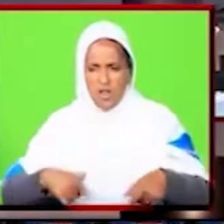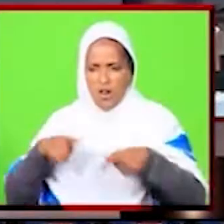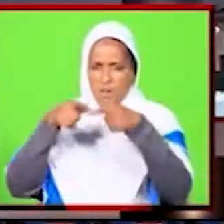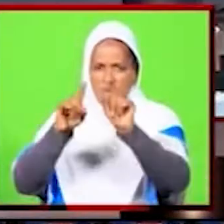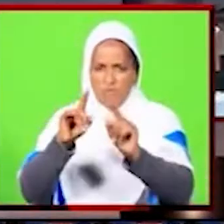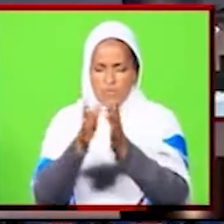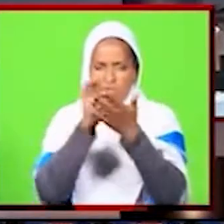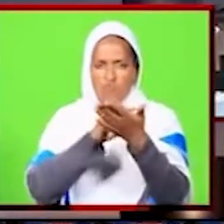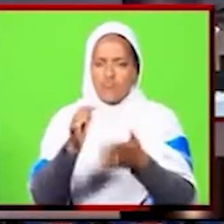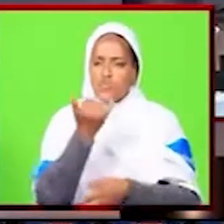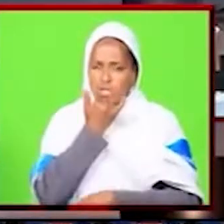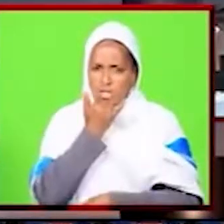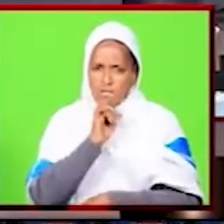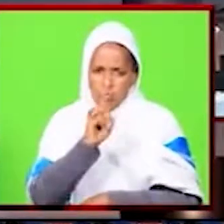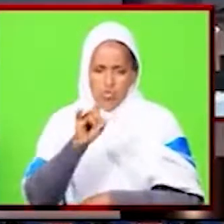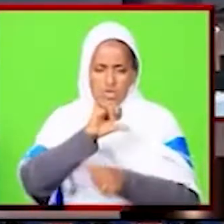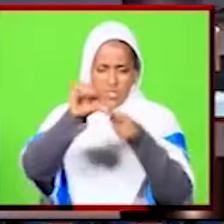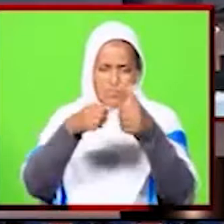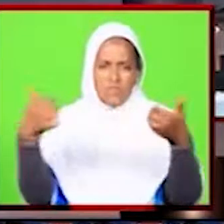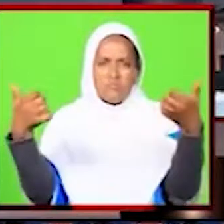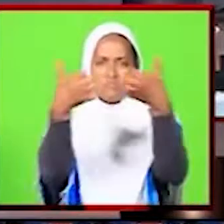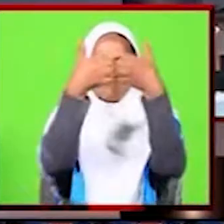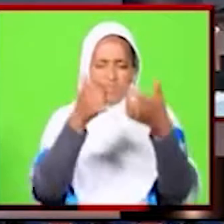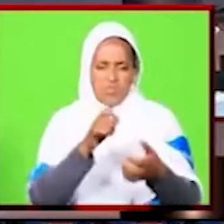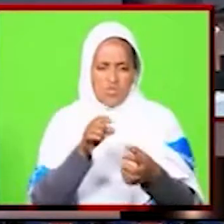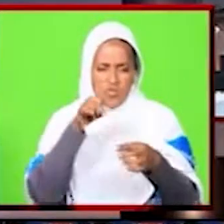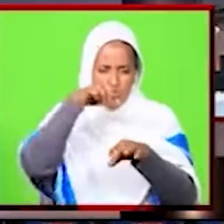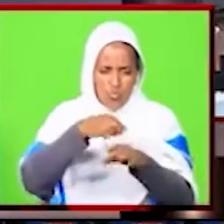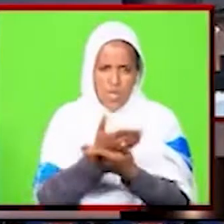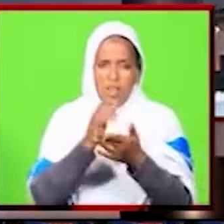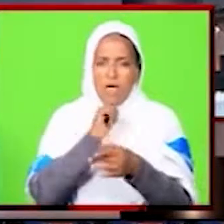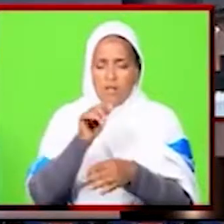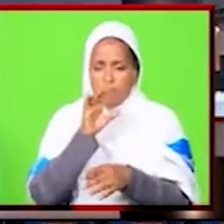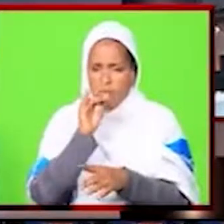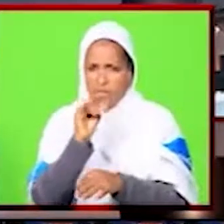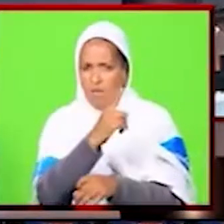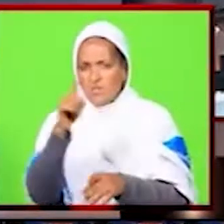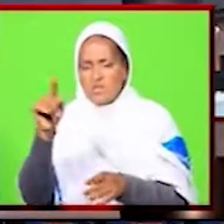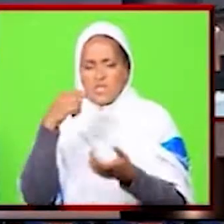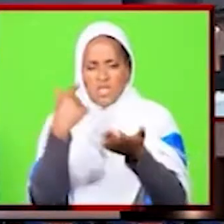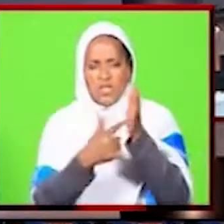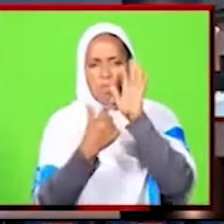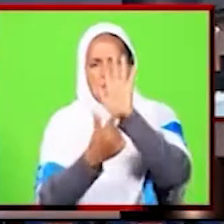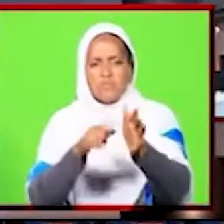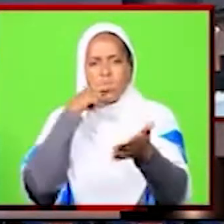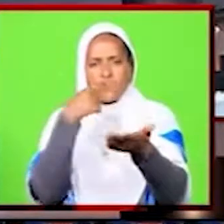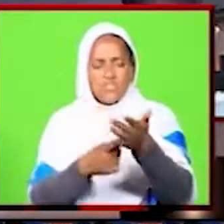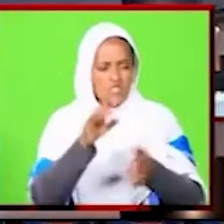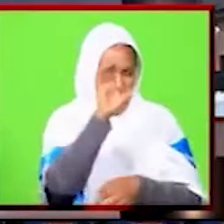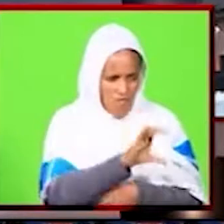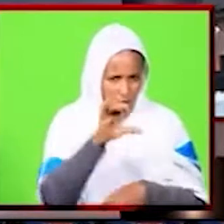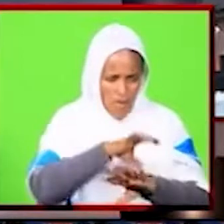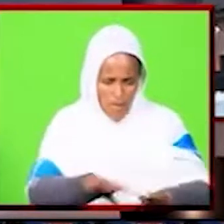ሃይማኖትን ለመንቀፍ ክርስትና ለመንቀፍ መጽሐፍ ቅዱስ ስተት ነው፣ እርስ በርሱ የሚጋጭ ተቃርኖ ያለው ቁም ነገር አይደለም ብለው